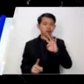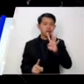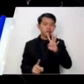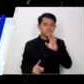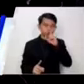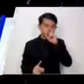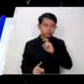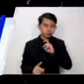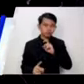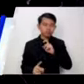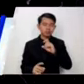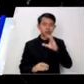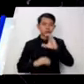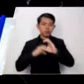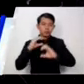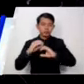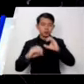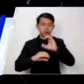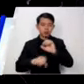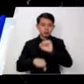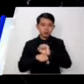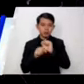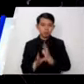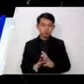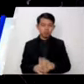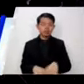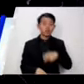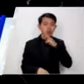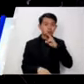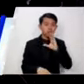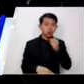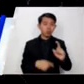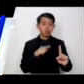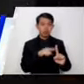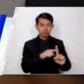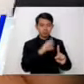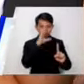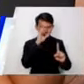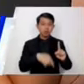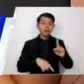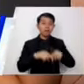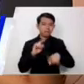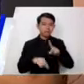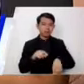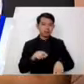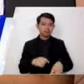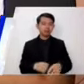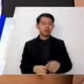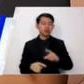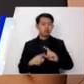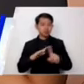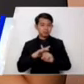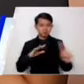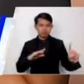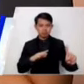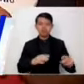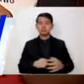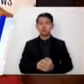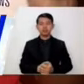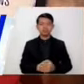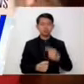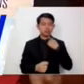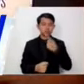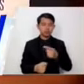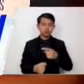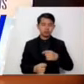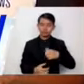Ang suspect, kaibigan ng biktima na isang tricycle driver. Agad din siya umalis matapos ang krimen. Ayon sa asawa ng biktima, nagkaroon na ng dating pikunan ng